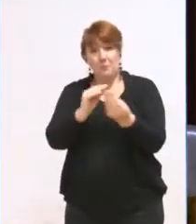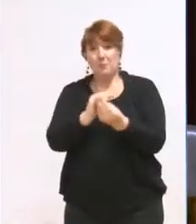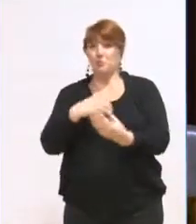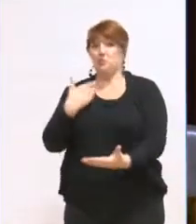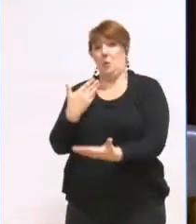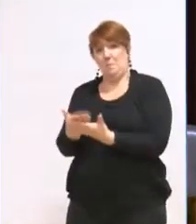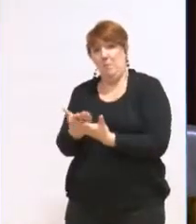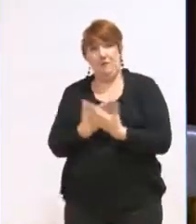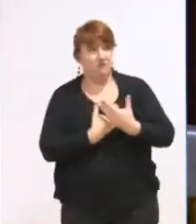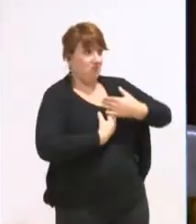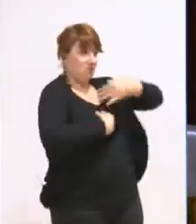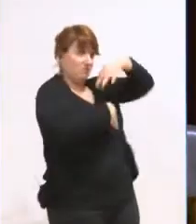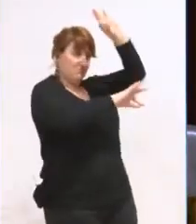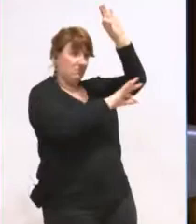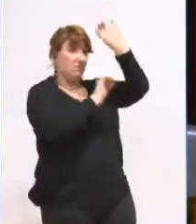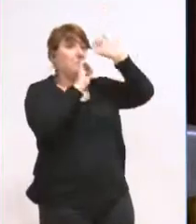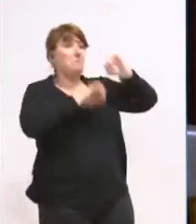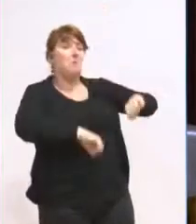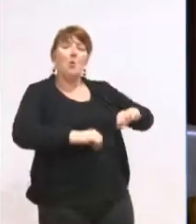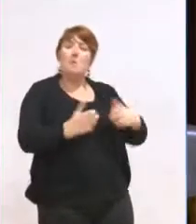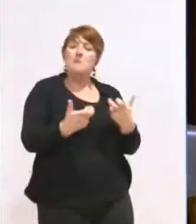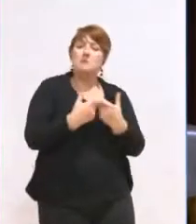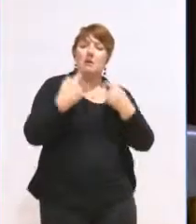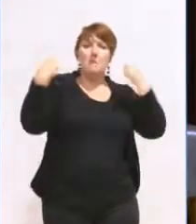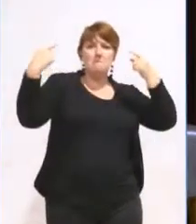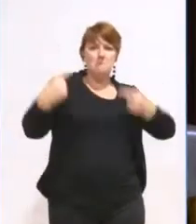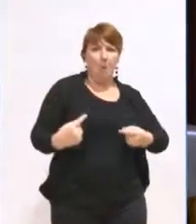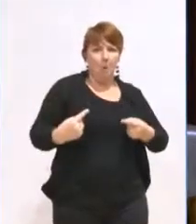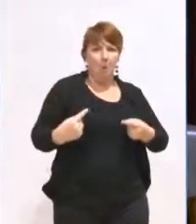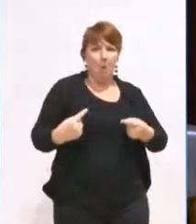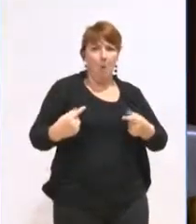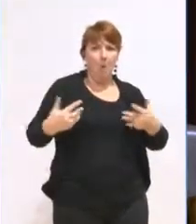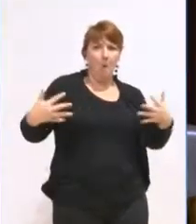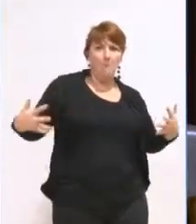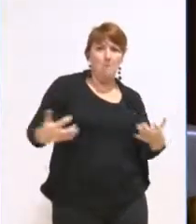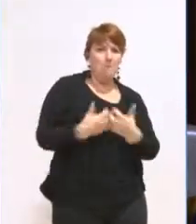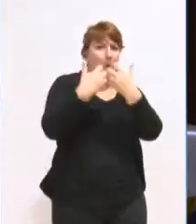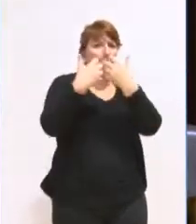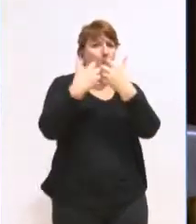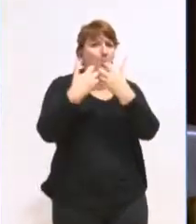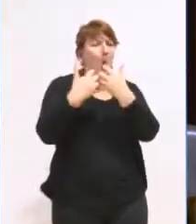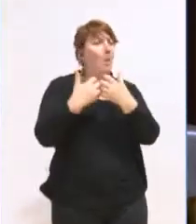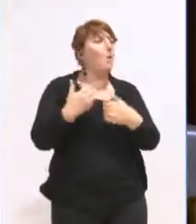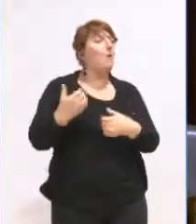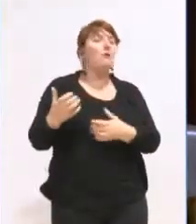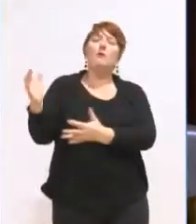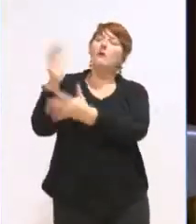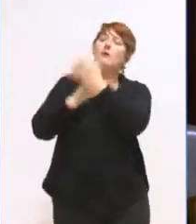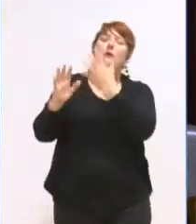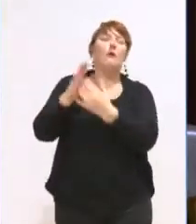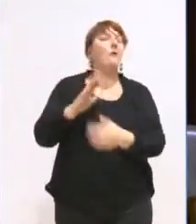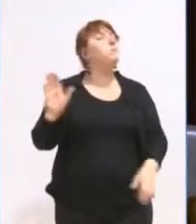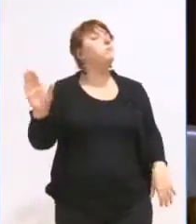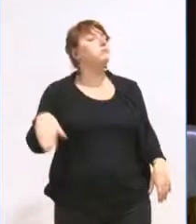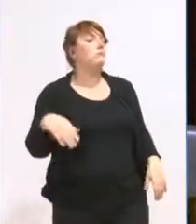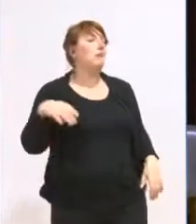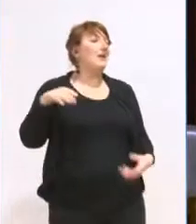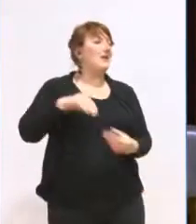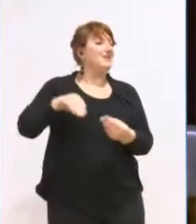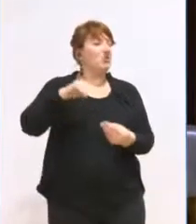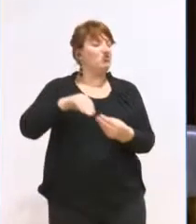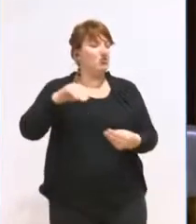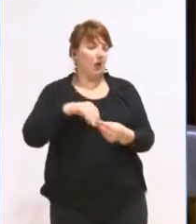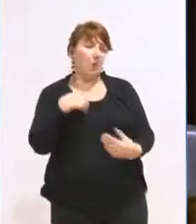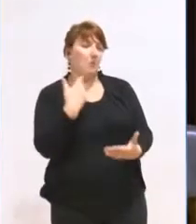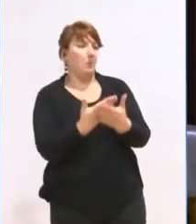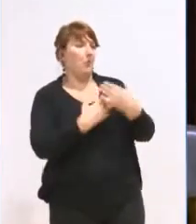a posteriori qu'un conflit n'a pas vraiment eu la réalité qui est celle qui est souvent décrite